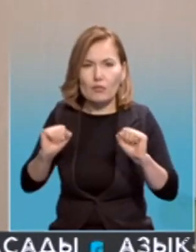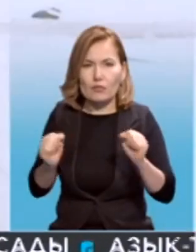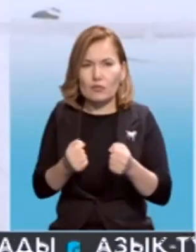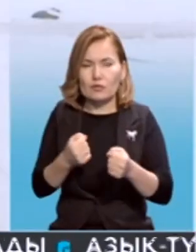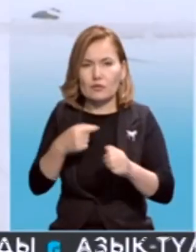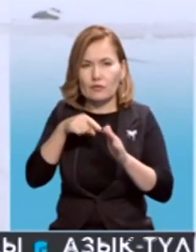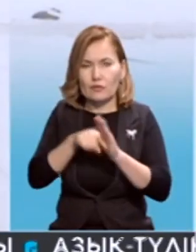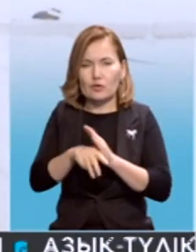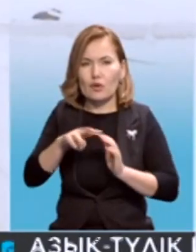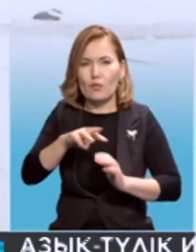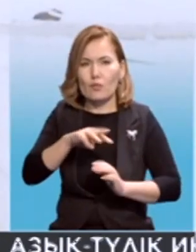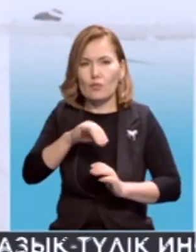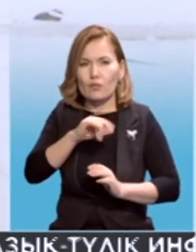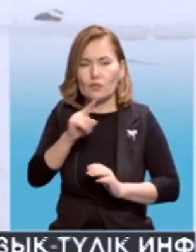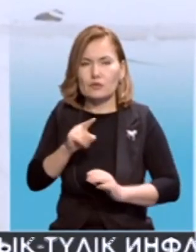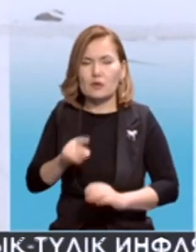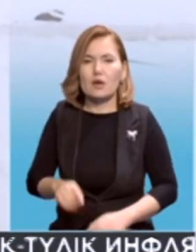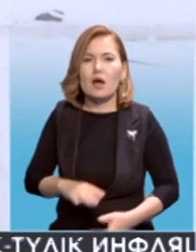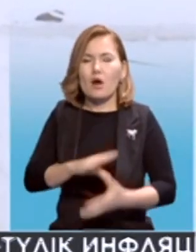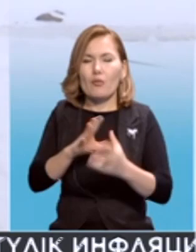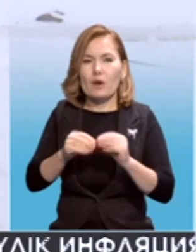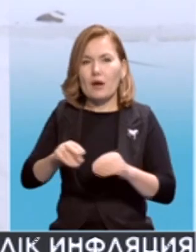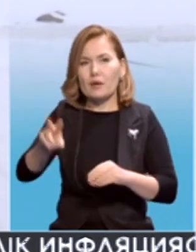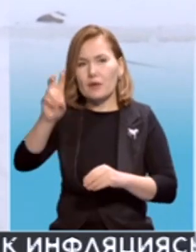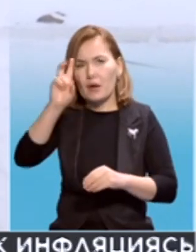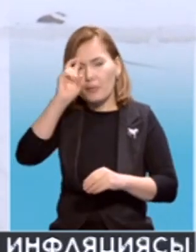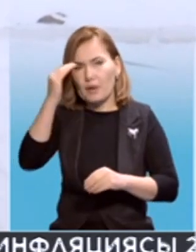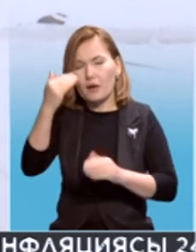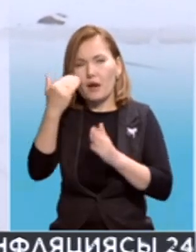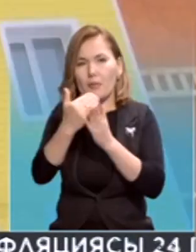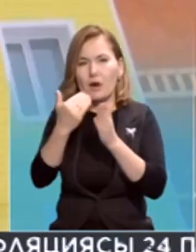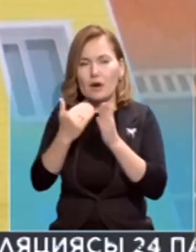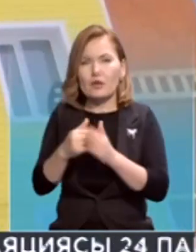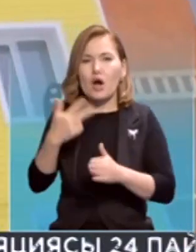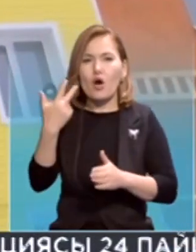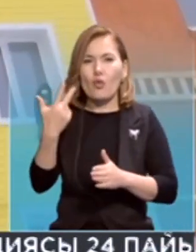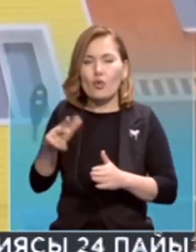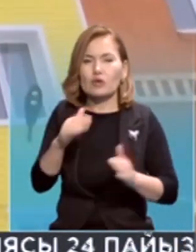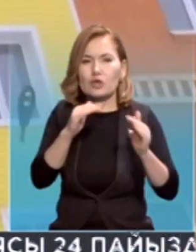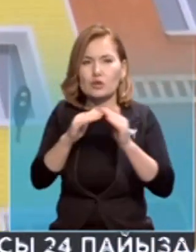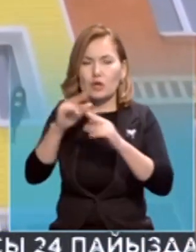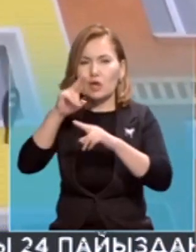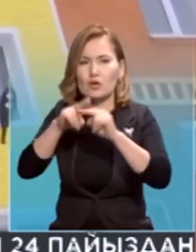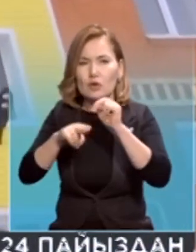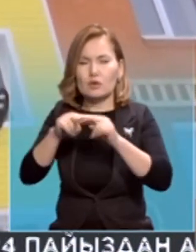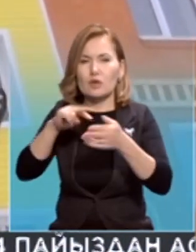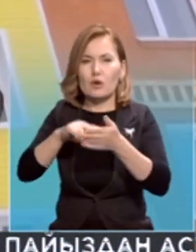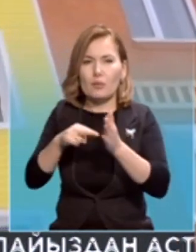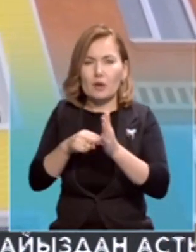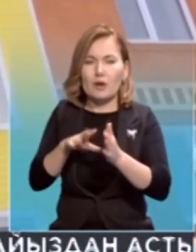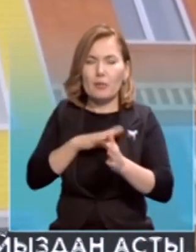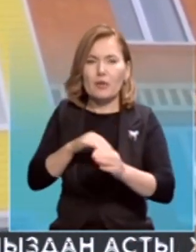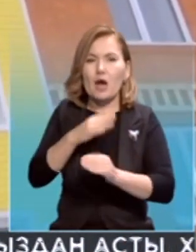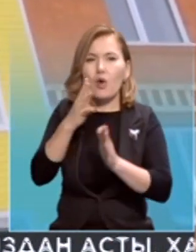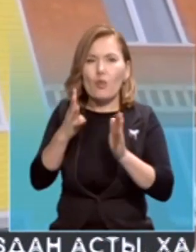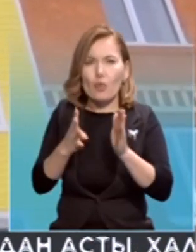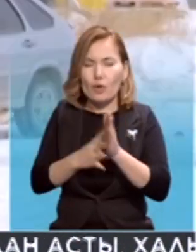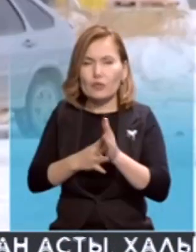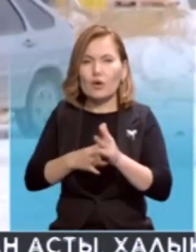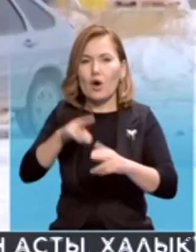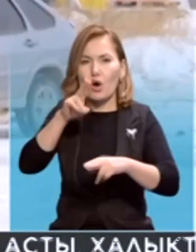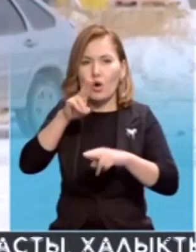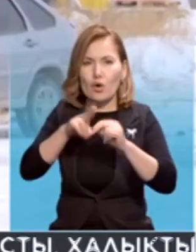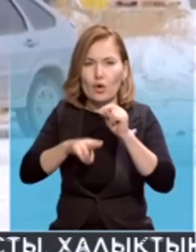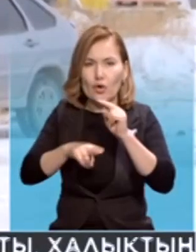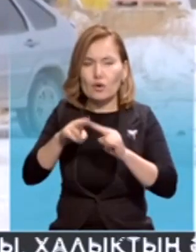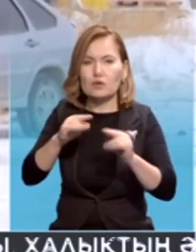жатыр. Қонай шағын ауданына мемлекеттік бағдарламамен 30 көпқабатты тұрғын үй салу жоспарланған. Оның 19-ның құрылысы биыл